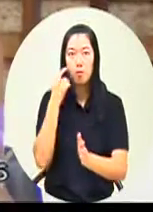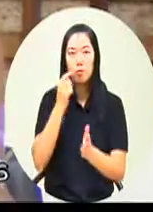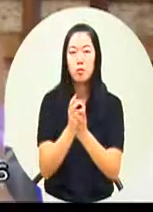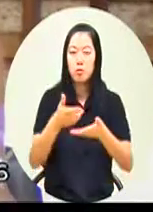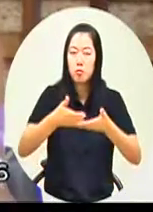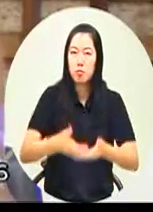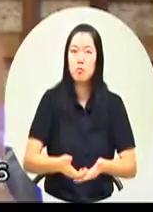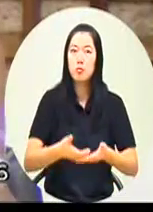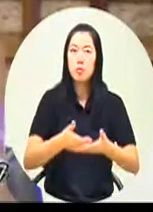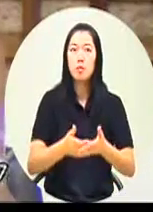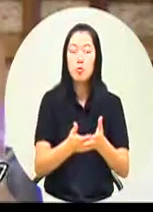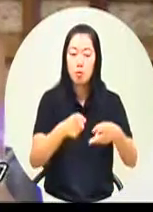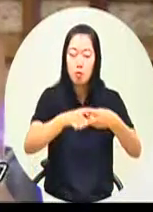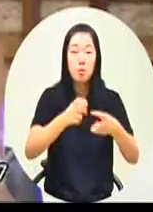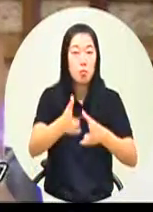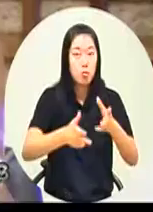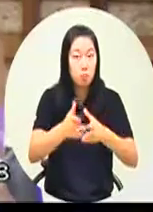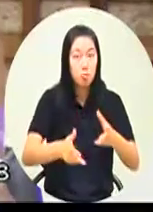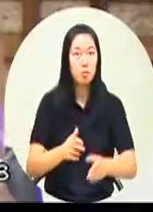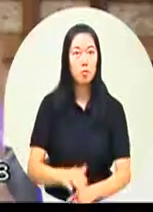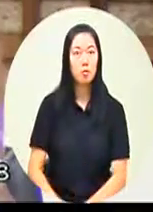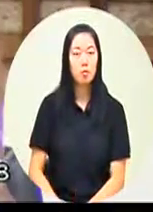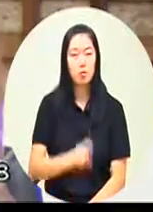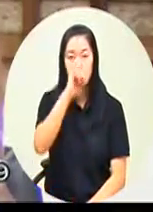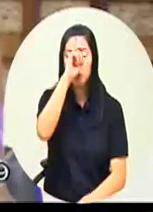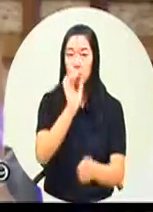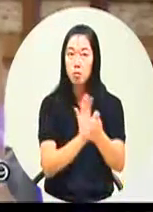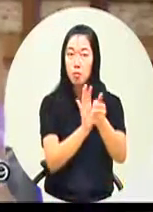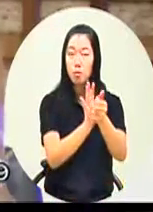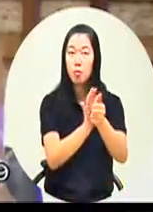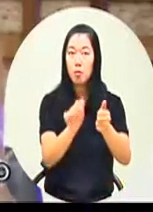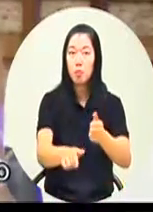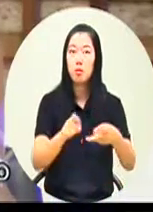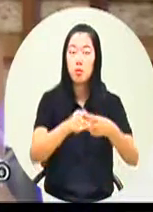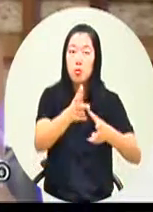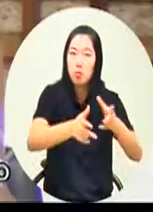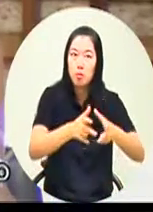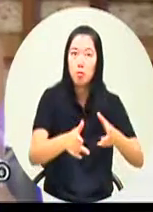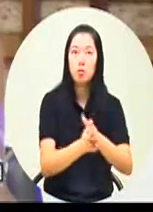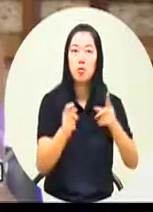那为了鼓励这些工厂们在离峰